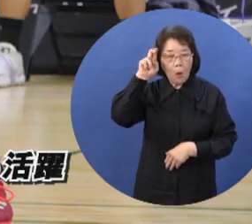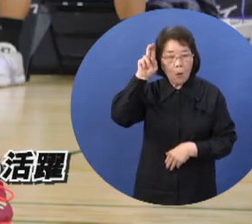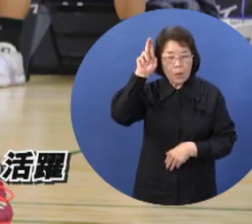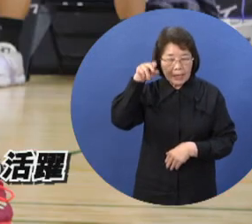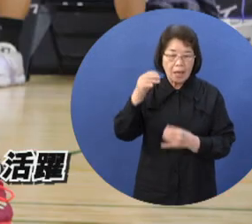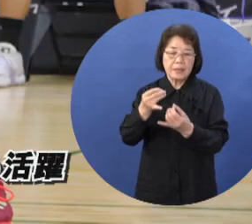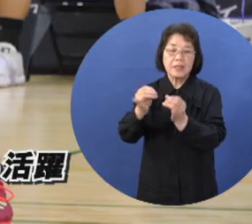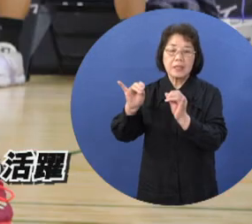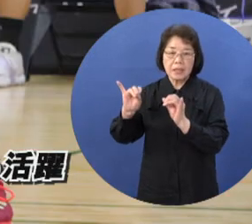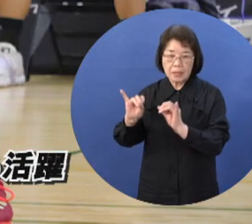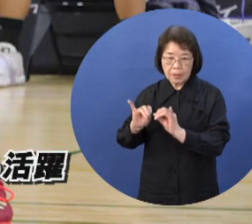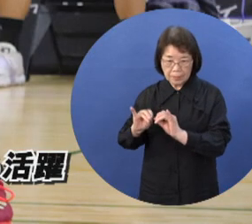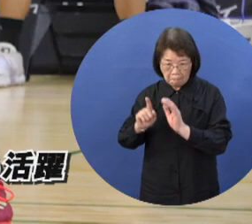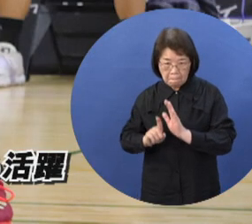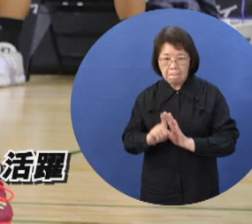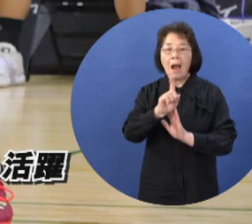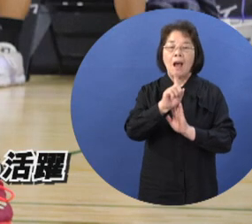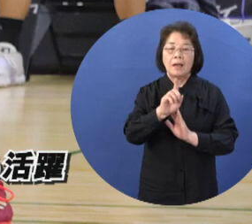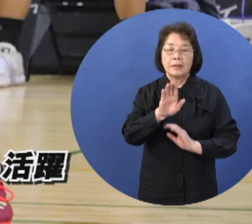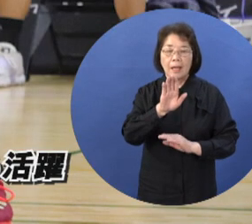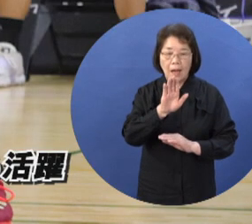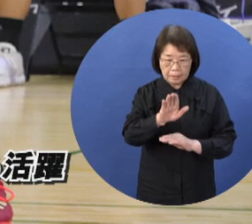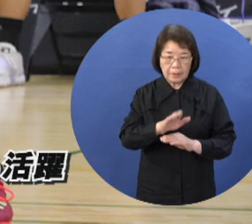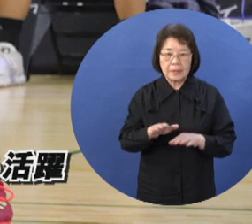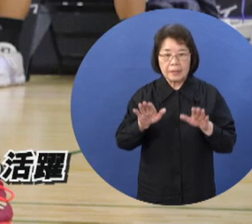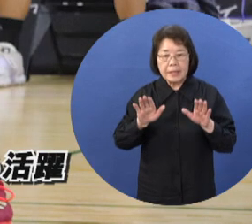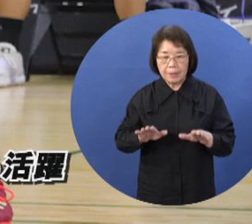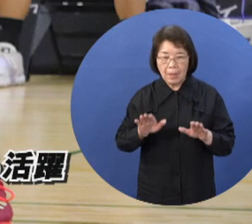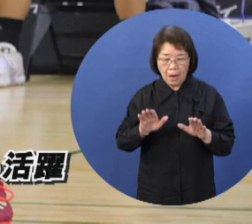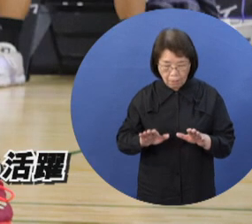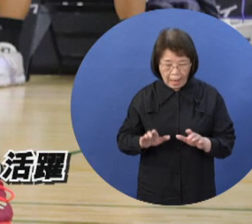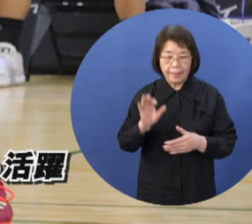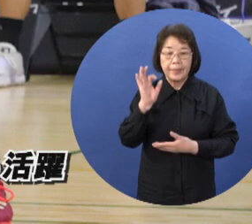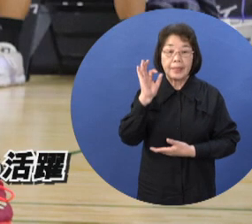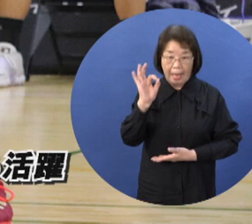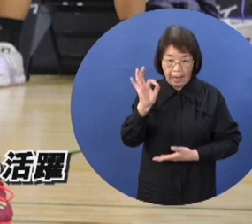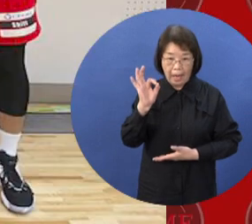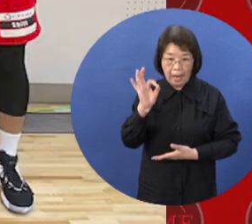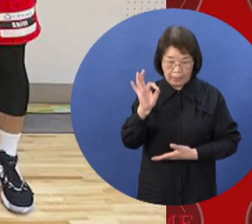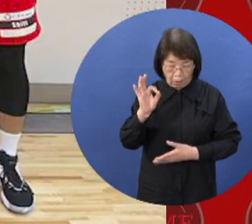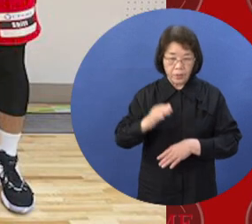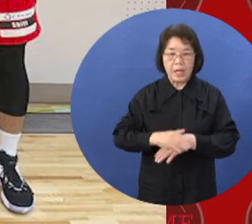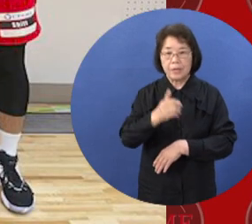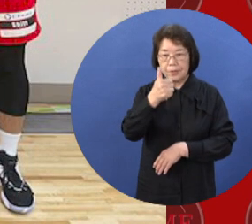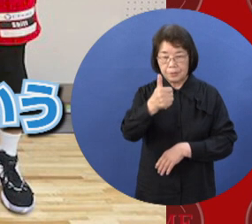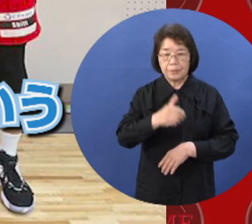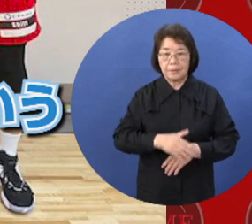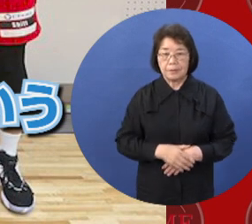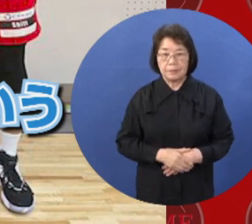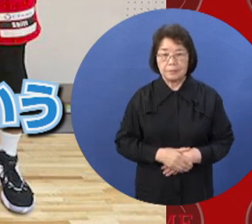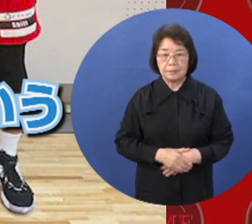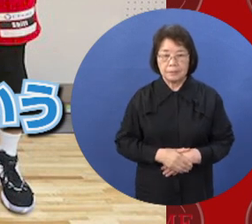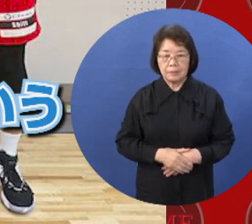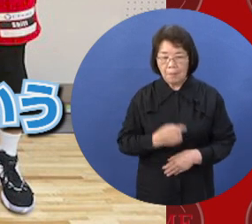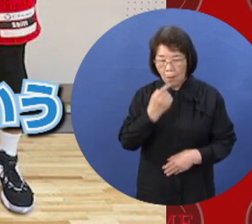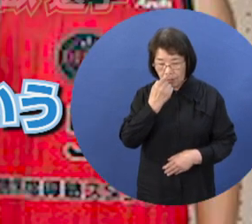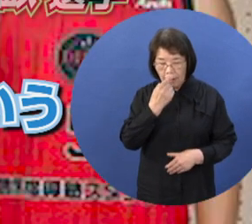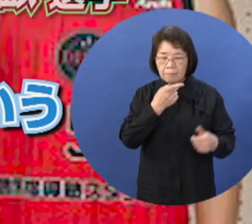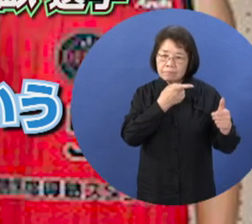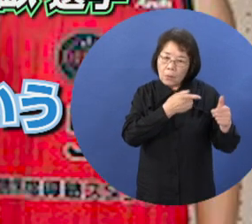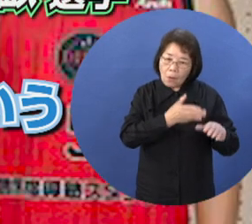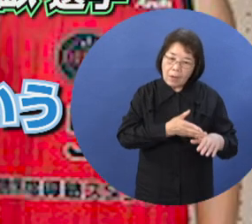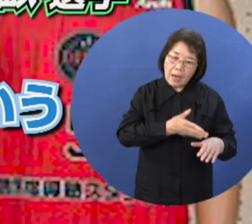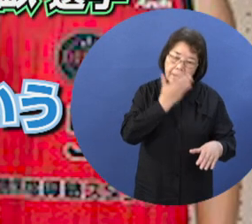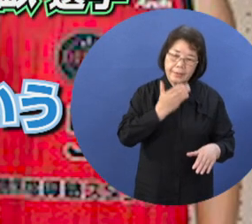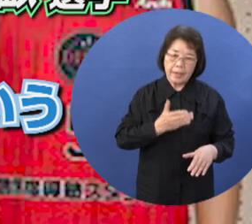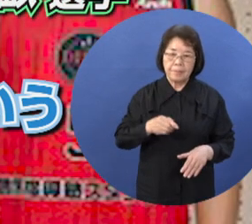看板選手であり、 B リーグのバンビシャスならでも活躍するプロ選手。 僕はもう藤高さんのおかげでダイムっていう